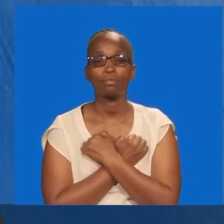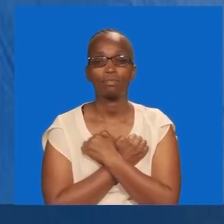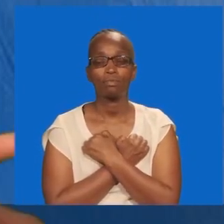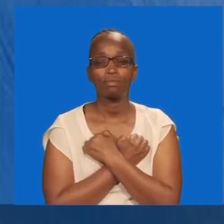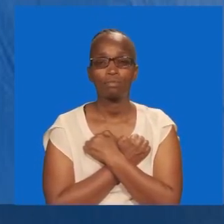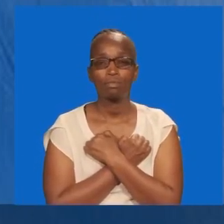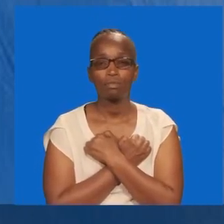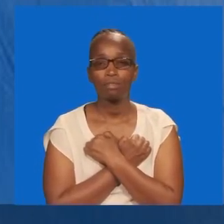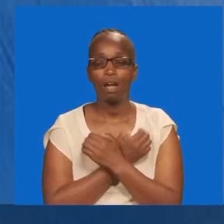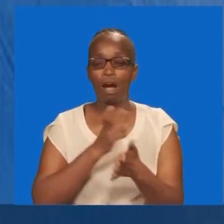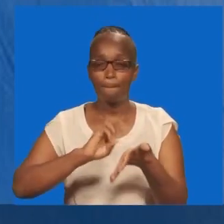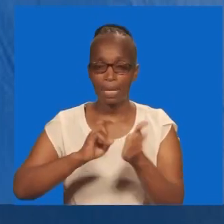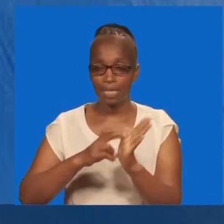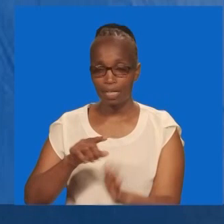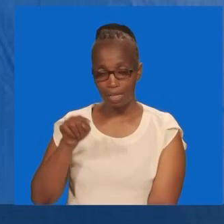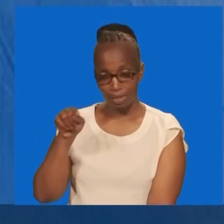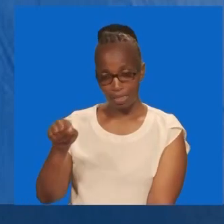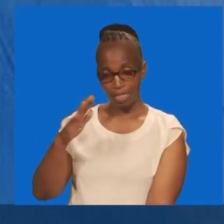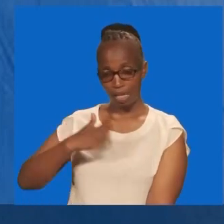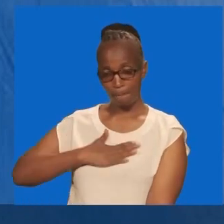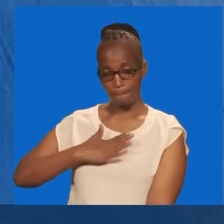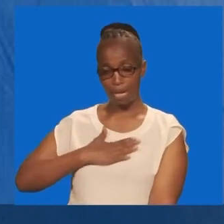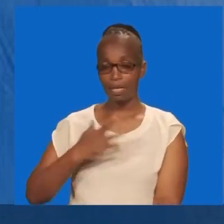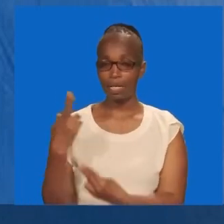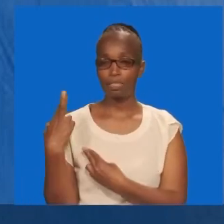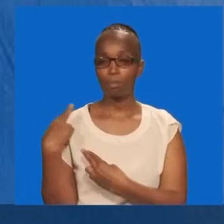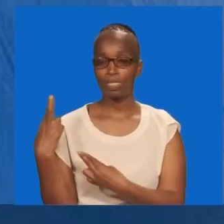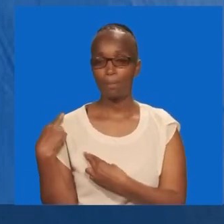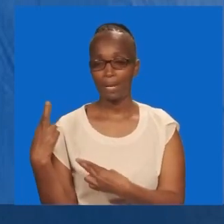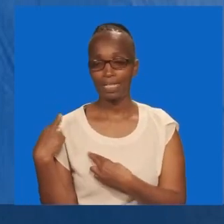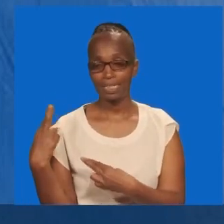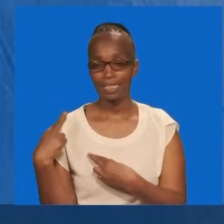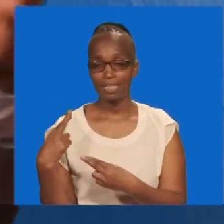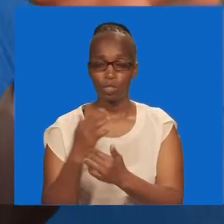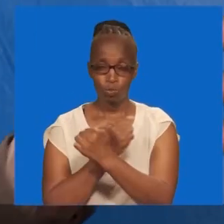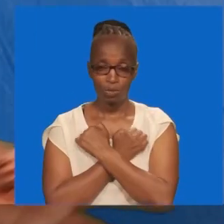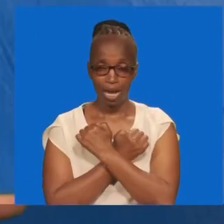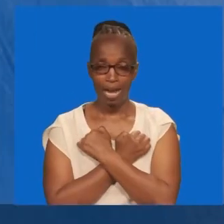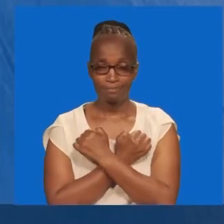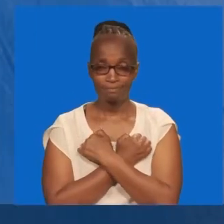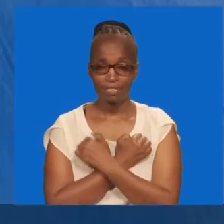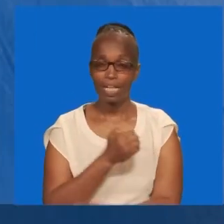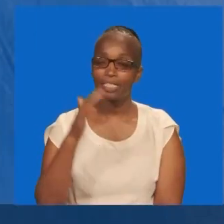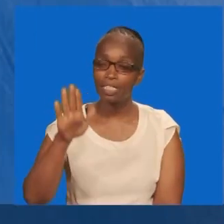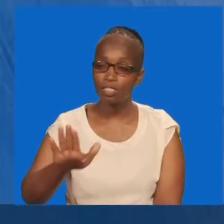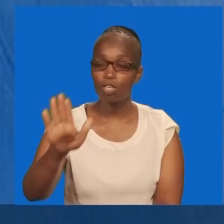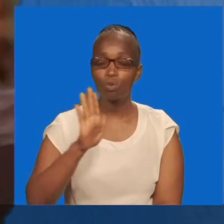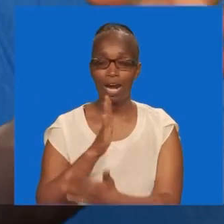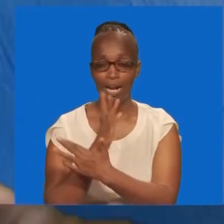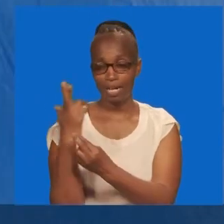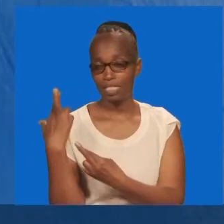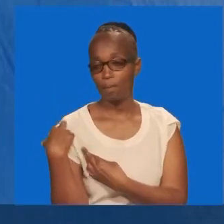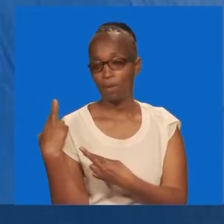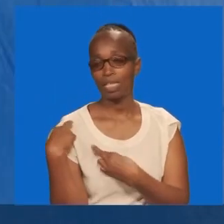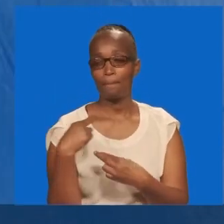yetu kupenda. Kwa hiyo hiyo ni jukumu langu mimi kama Mkristo. It is my responsibility to love. Ni